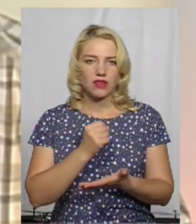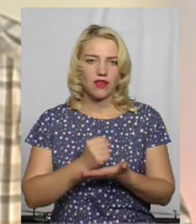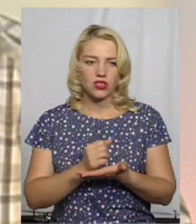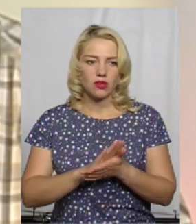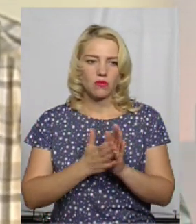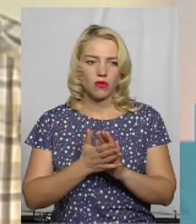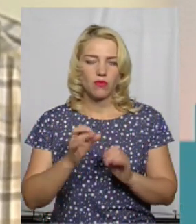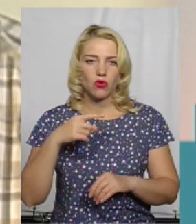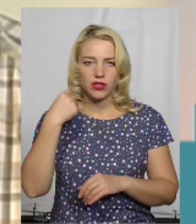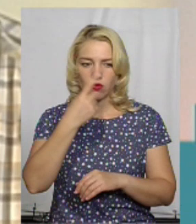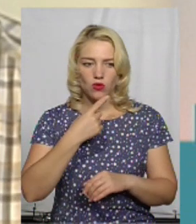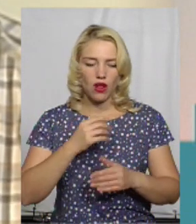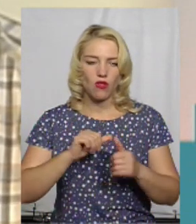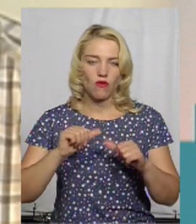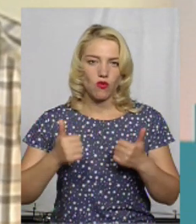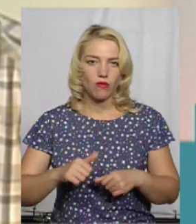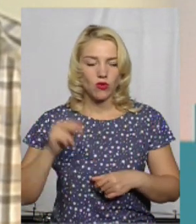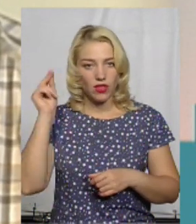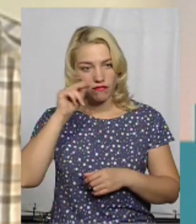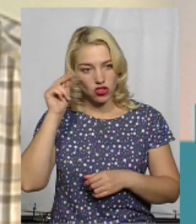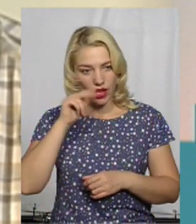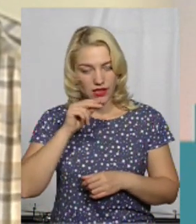про індивідуальну форму навчання. І